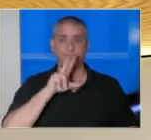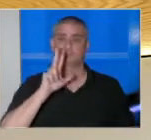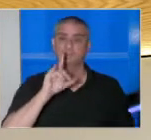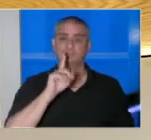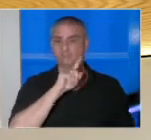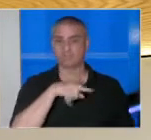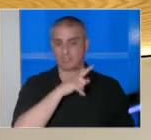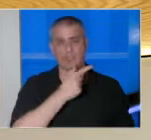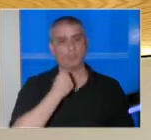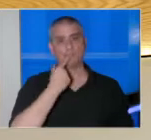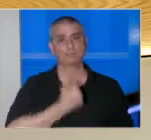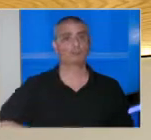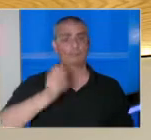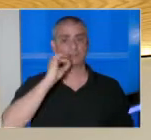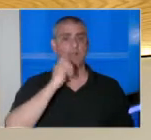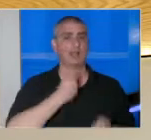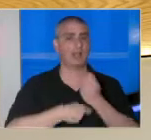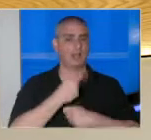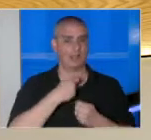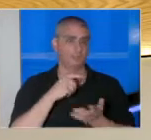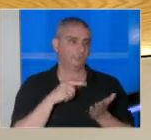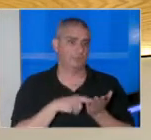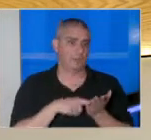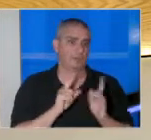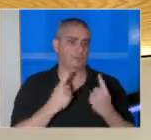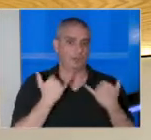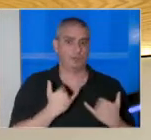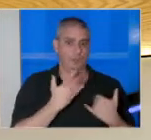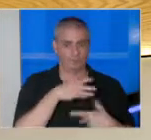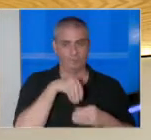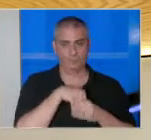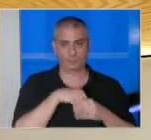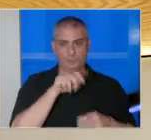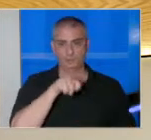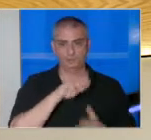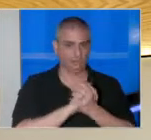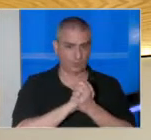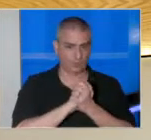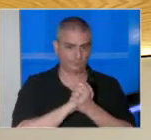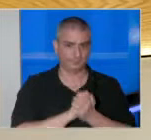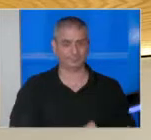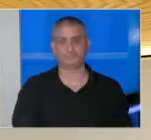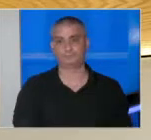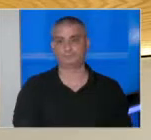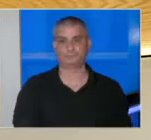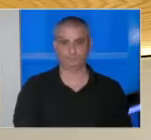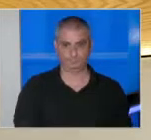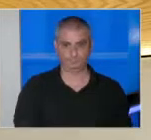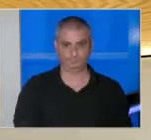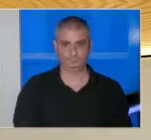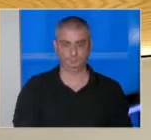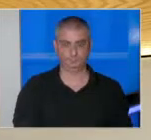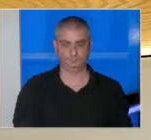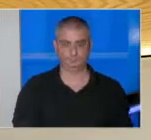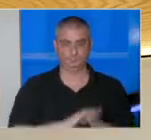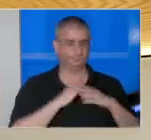זרחי, הפרשן בכיר בכלכליסט, אודות המתרחש כרגע במסדרונות הכנסת. שלום צביקה. שלום נדב, ערב טוב.